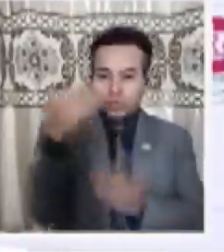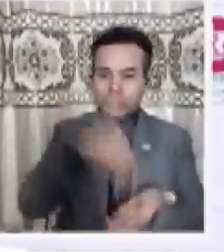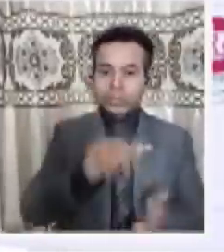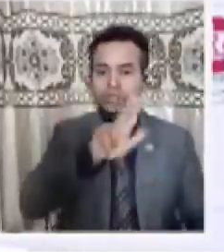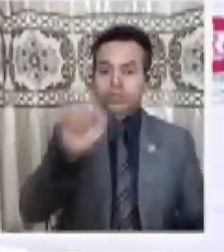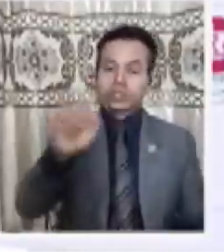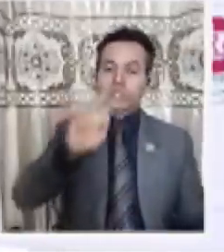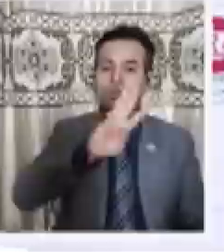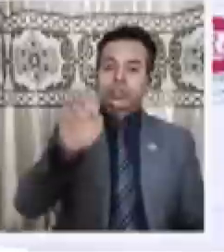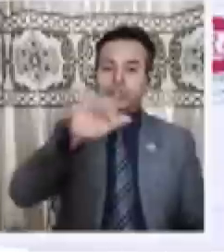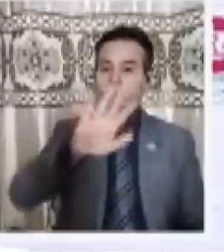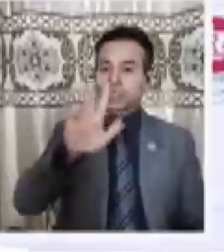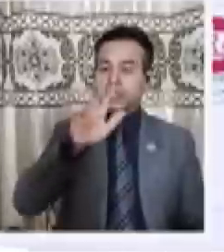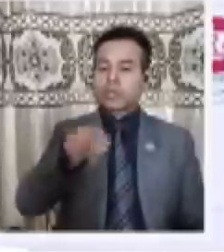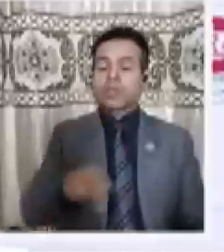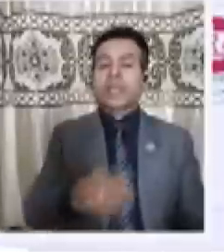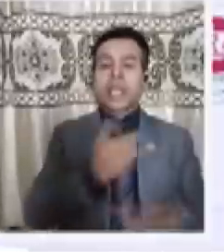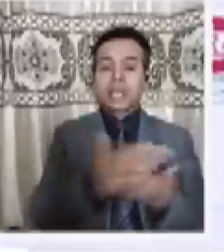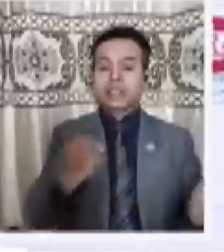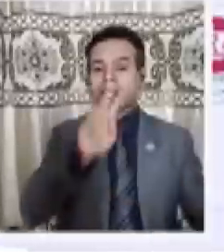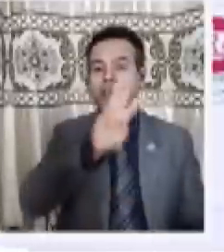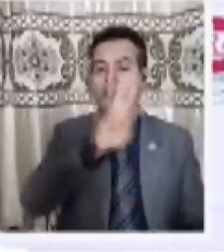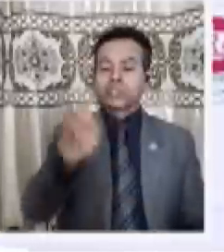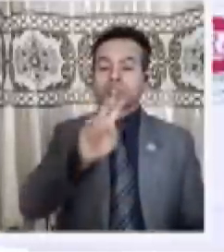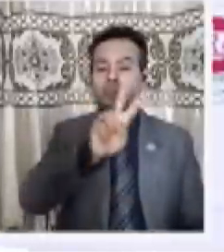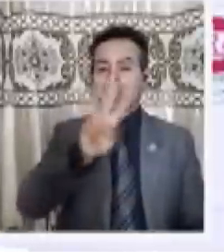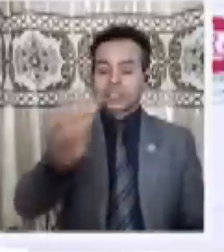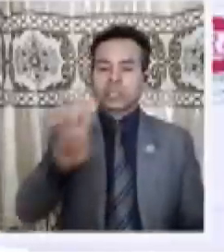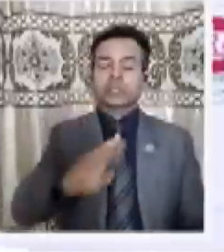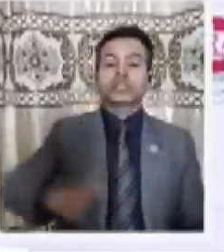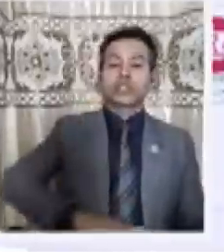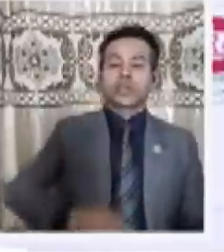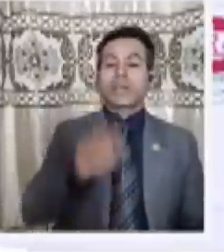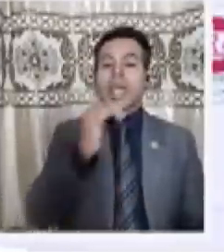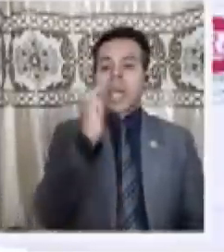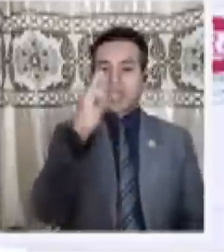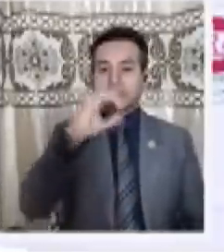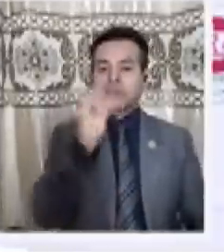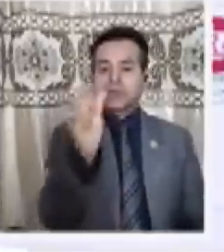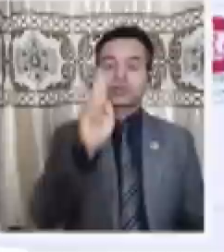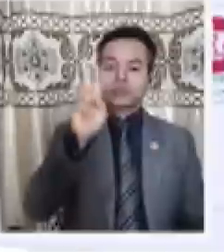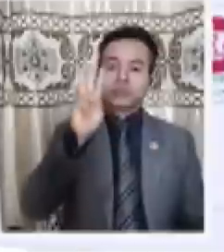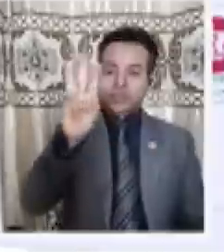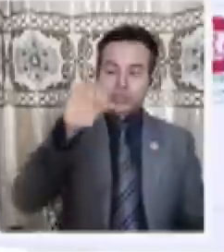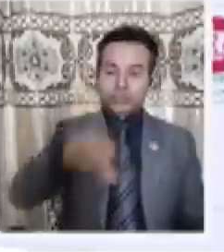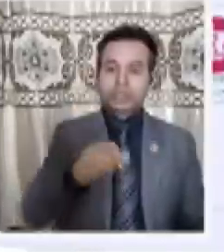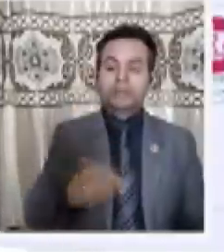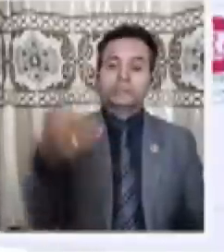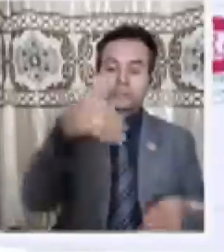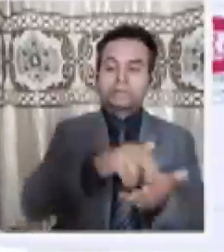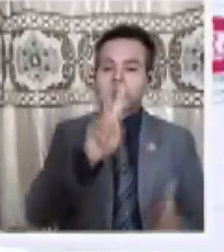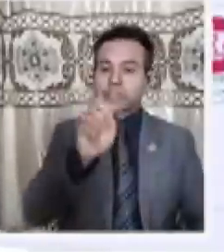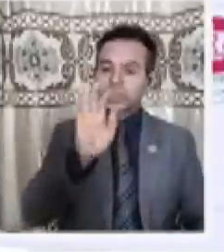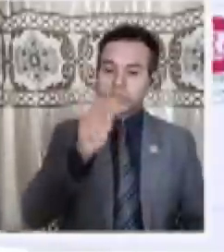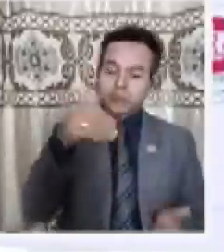323টি। চট্টগ্রাম মহানগরীতে আইসিইউ শয্যা 39টি, রোগী ভর্তি 20 জন, খালি আছে 19টি।